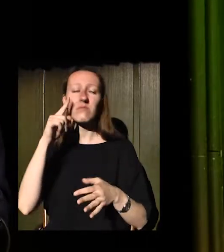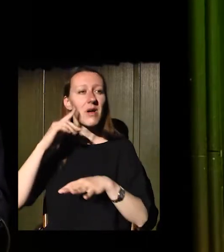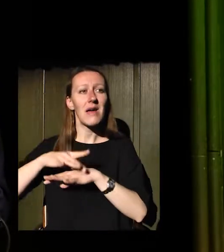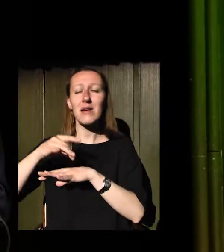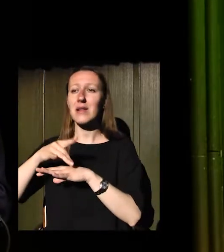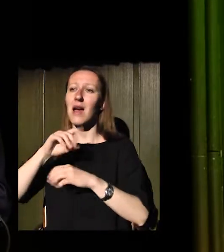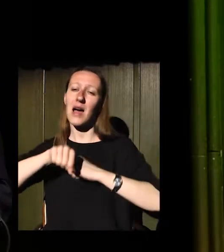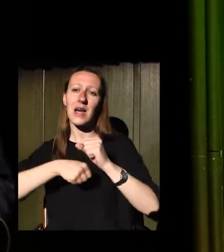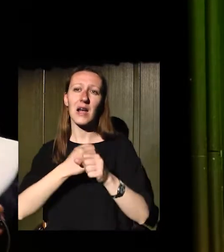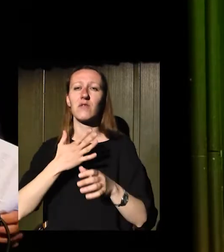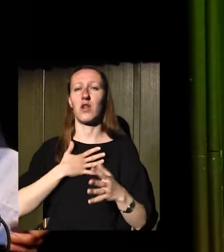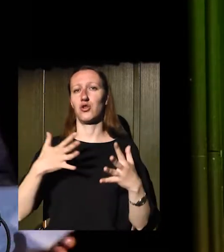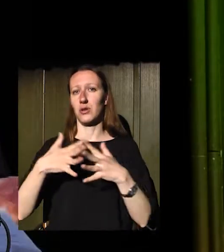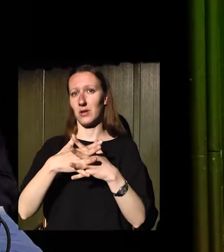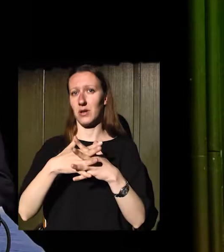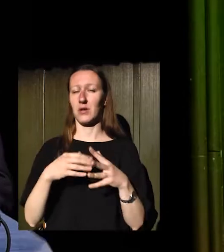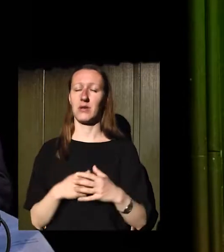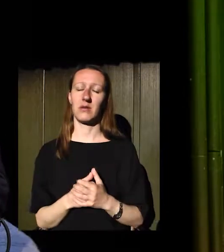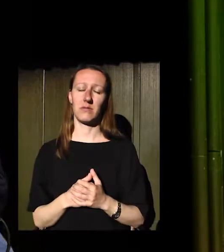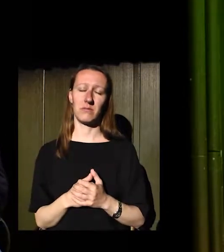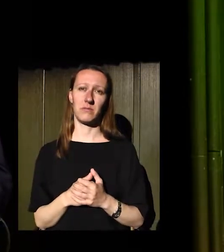ideja razvitka našeg grada.